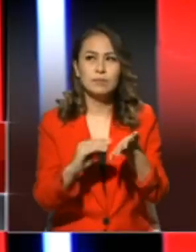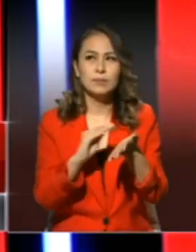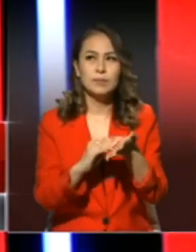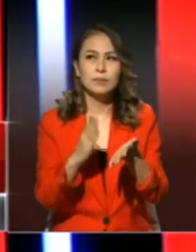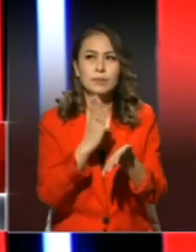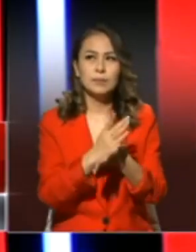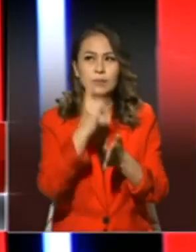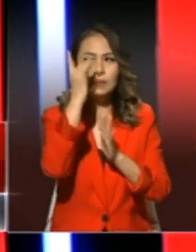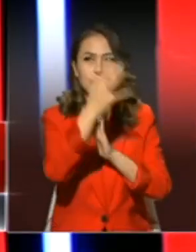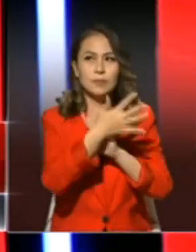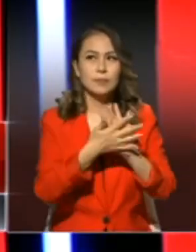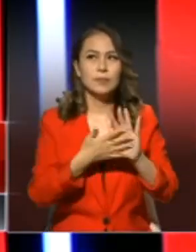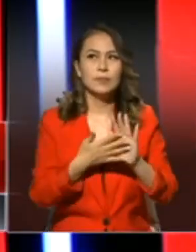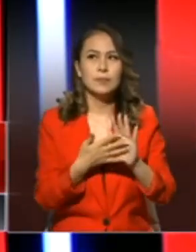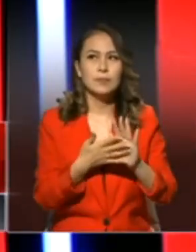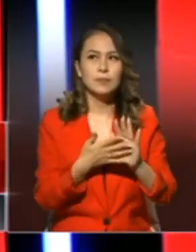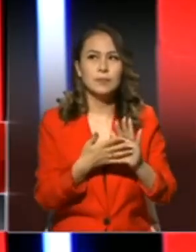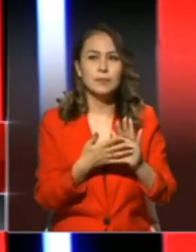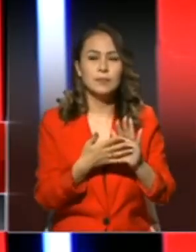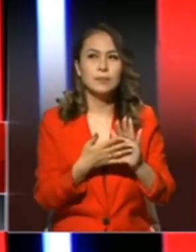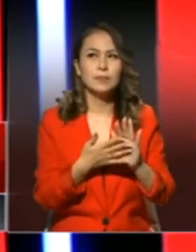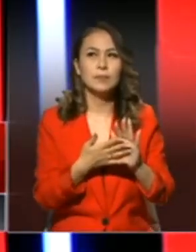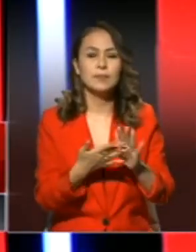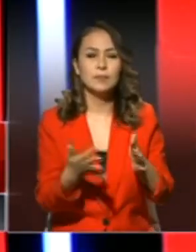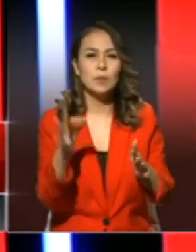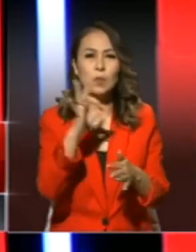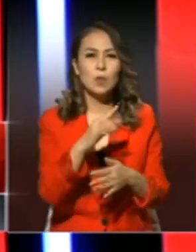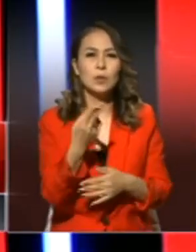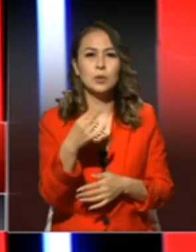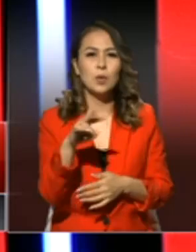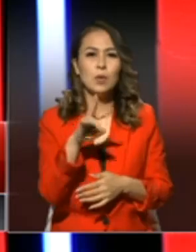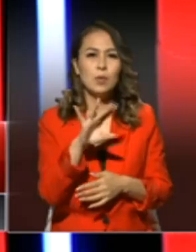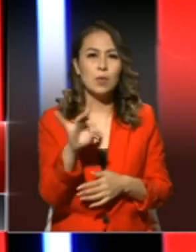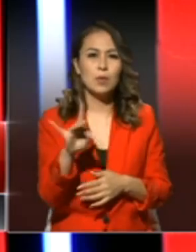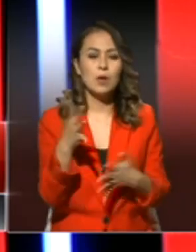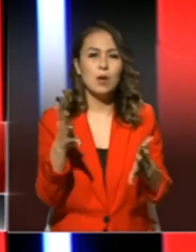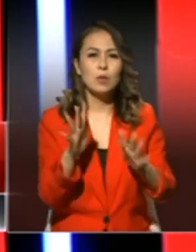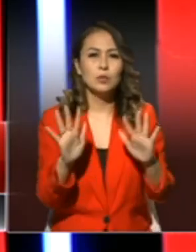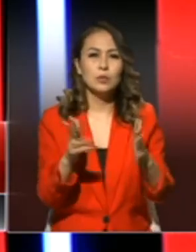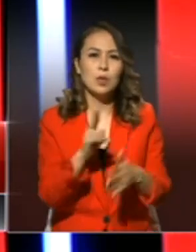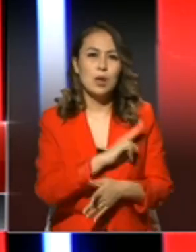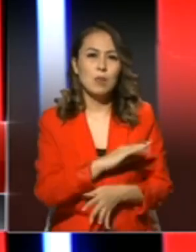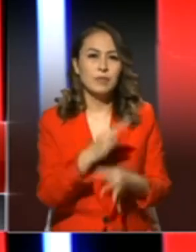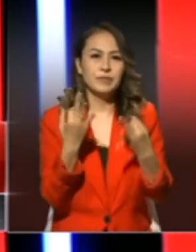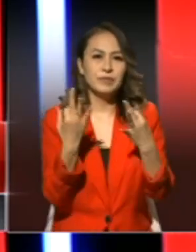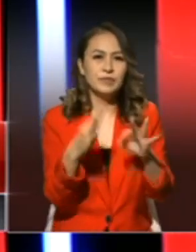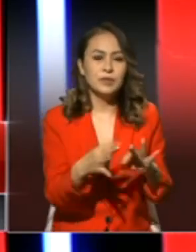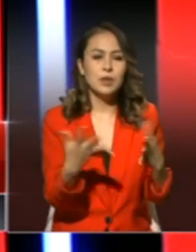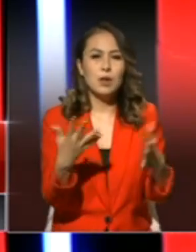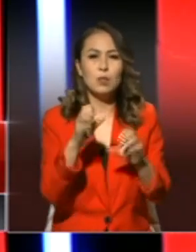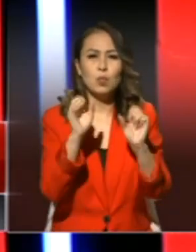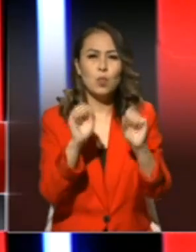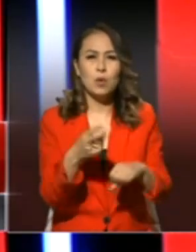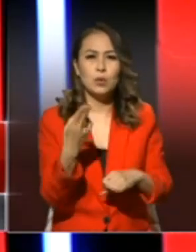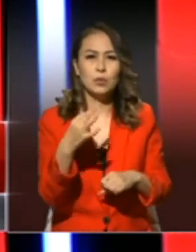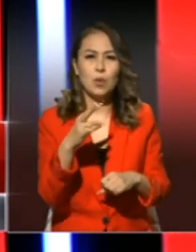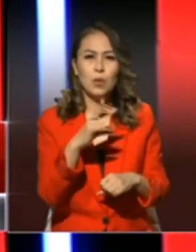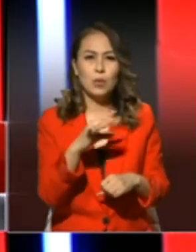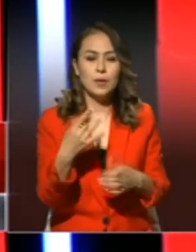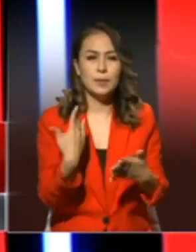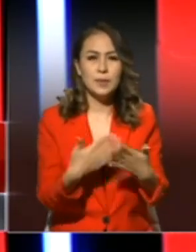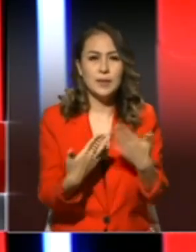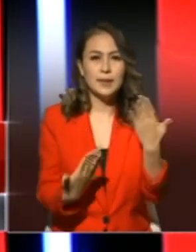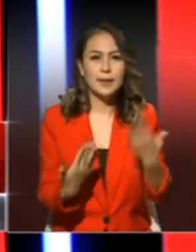Иә, өте түсінікті тілде, мына қарасаңыз, әсіресе осы донорлыққа қатысты қандай жағдайда сізді жұмыстан босатады, қандай жағдайда донор болатыңыз. Егер сіз